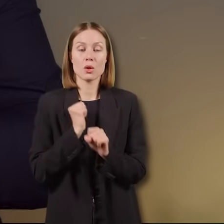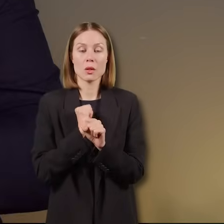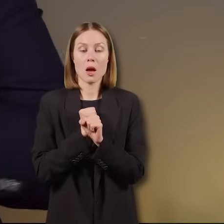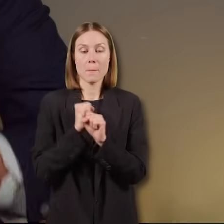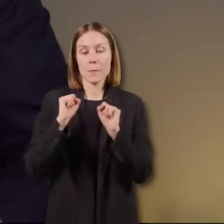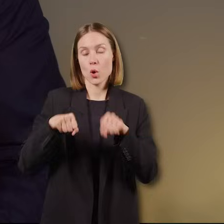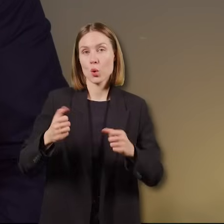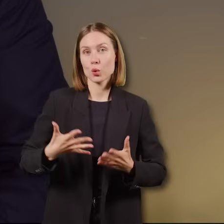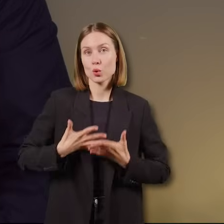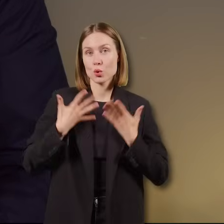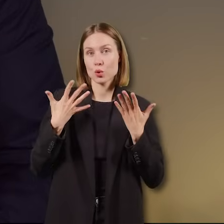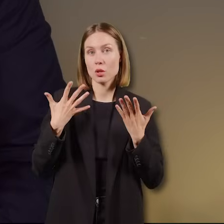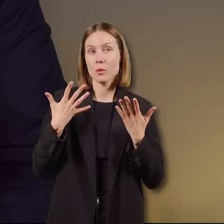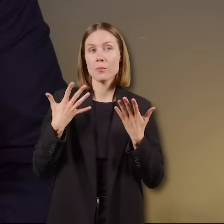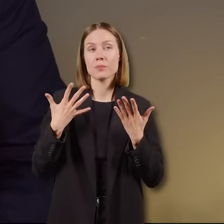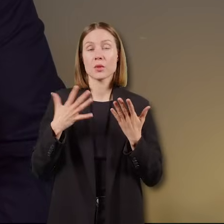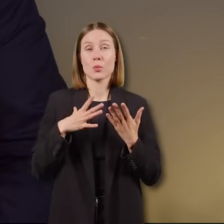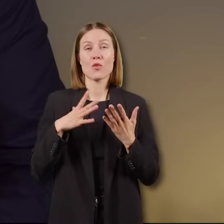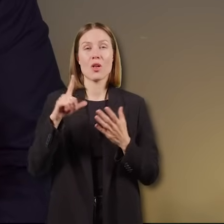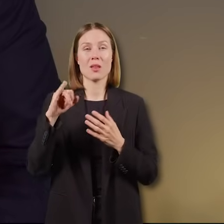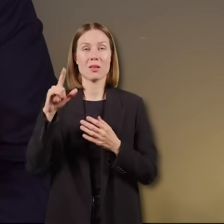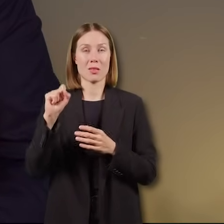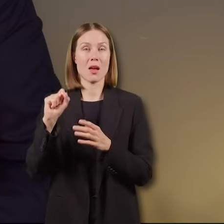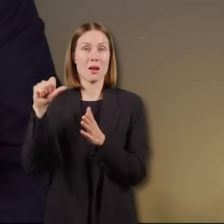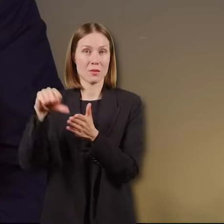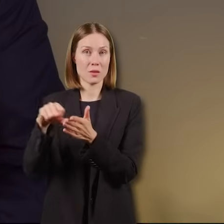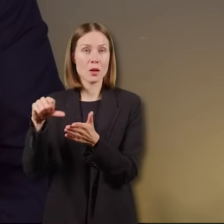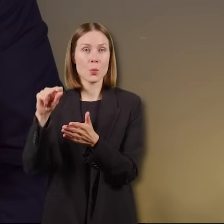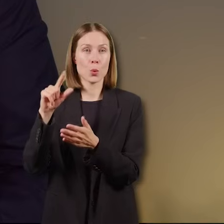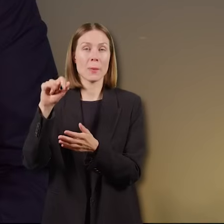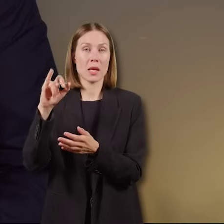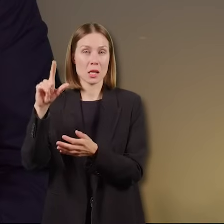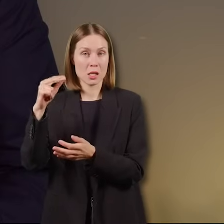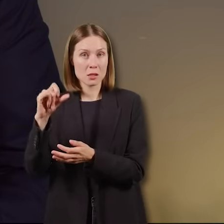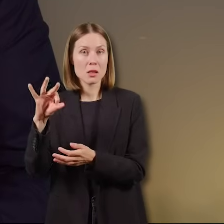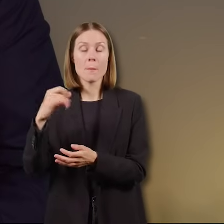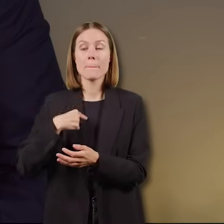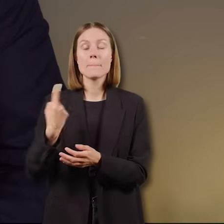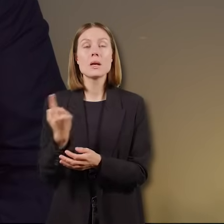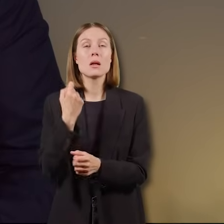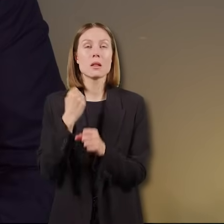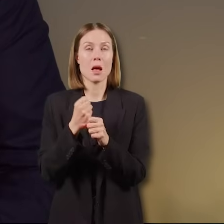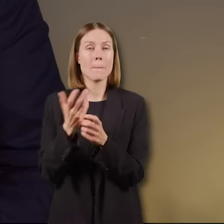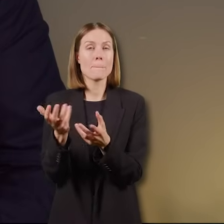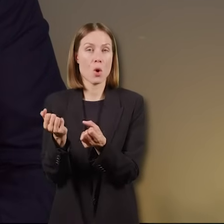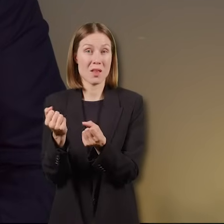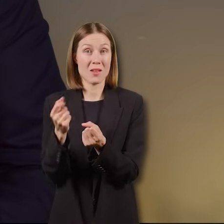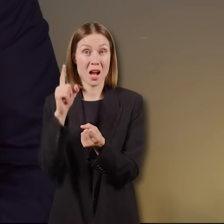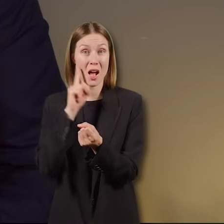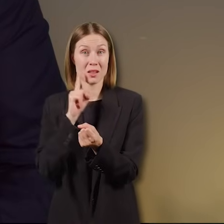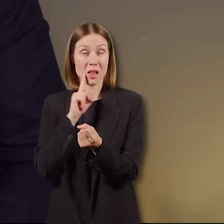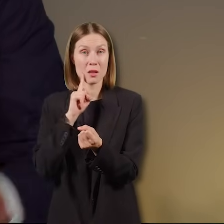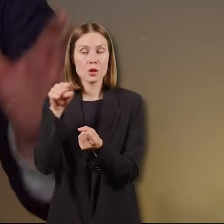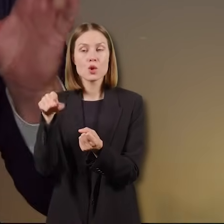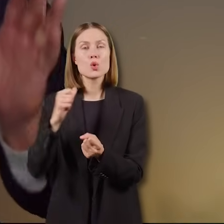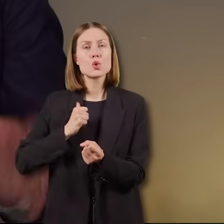džiaugtis, turbūt, va, ką tik dalyvavo laidoje Redmundas Pupinis, tai man pirmas darbas buvo Molėtuose, kai kandidatavau, visų